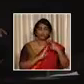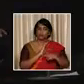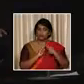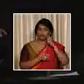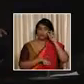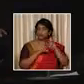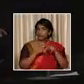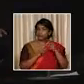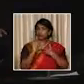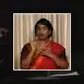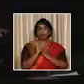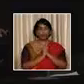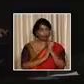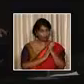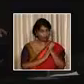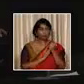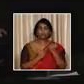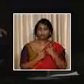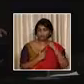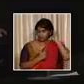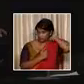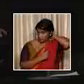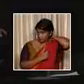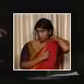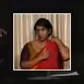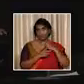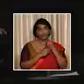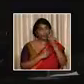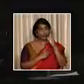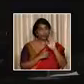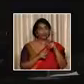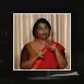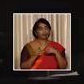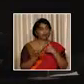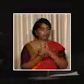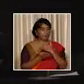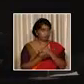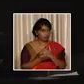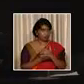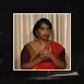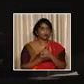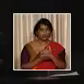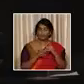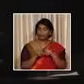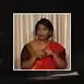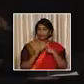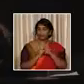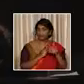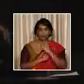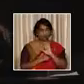உறுதிப்படுத்துவதை முன்னிறுத்திய செயல்பாடுகளை கனடா ஒருபோதும் நிறுத்தாது இவ்வாறு முள்ளிவாய்க்கால் நினைவேந்தல்